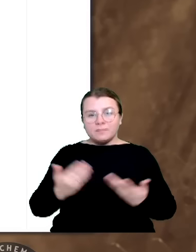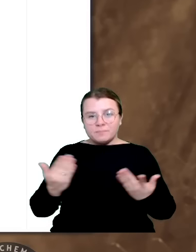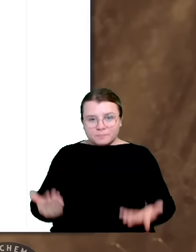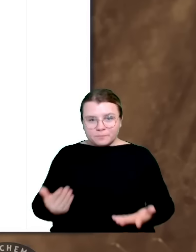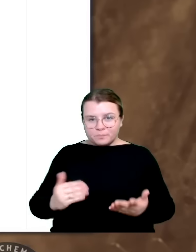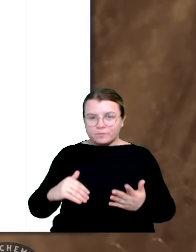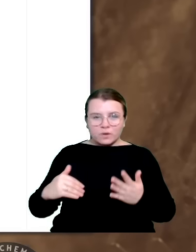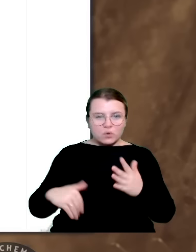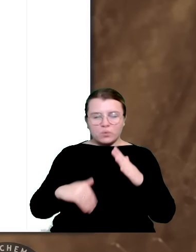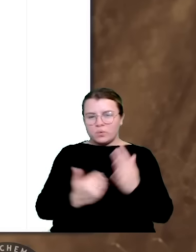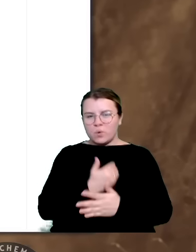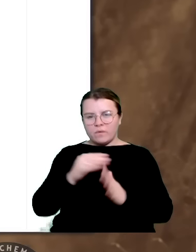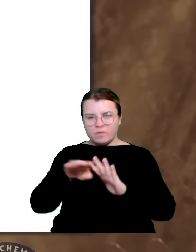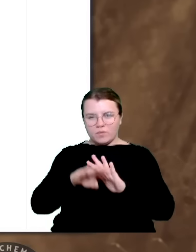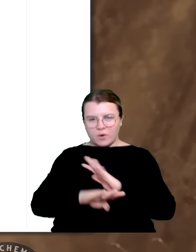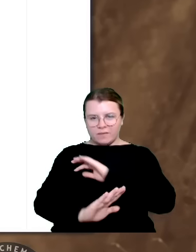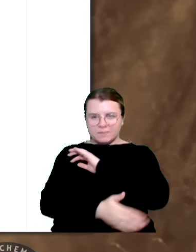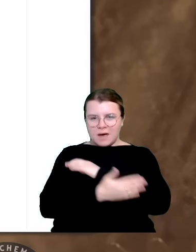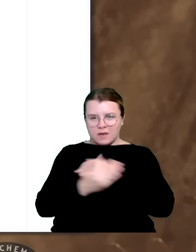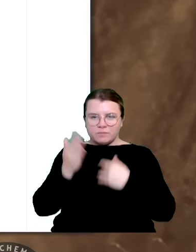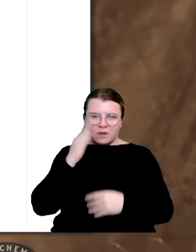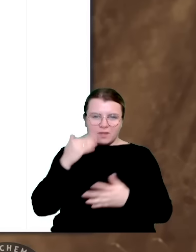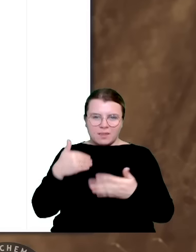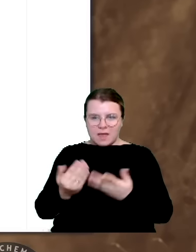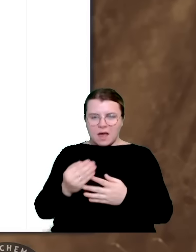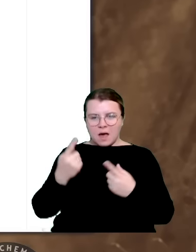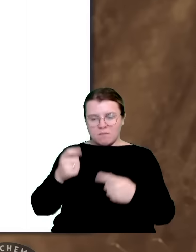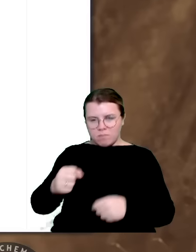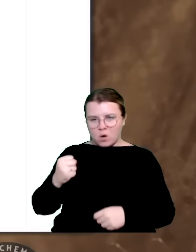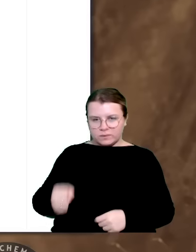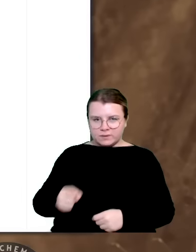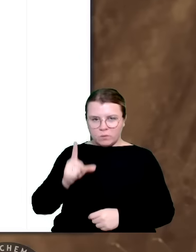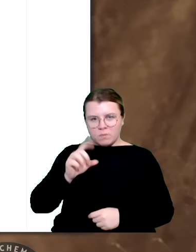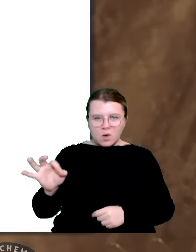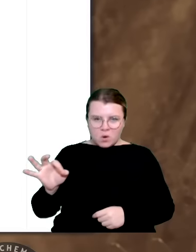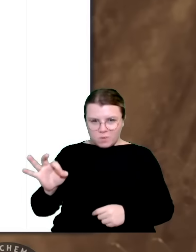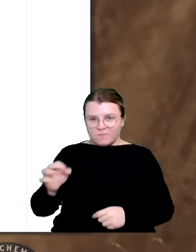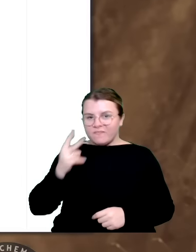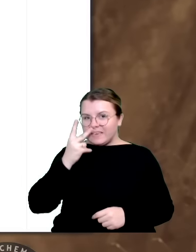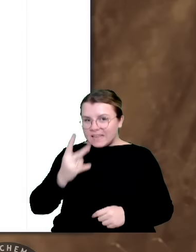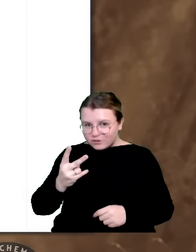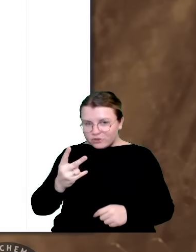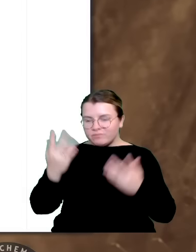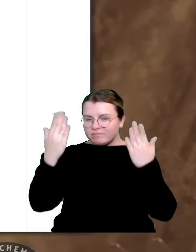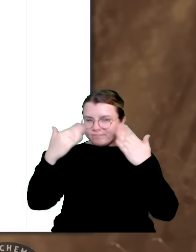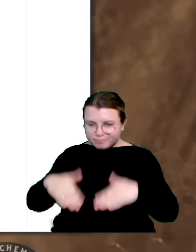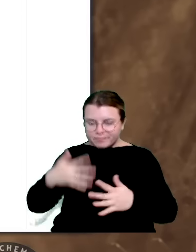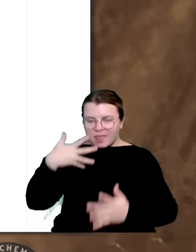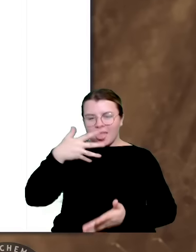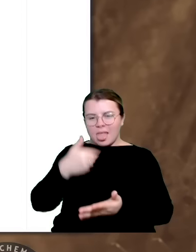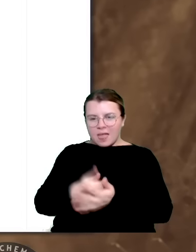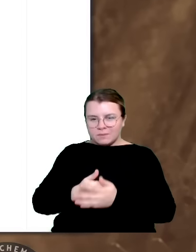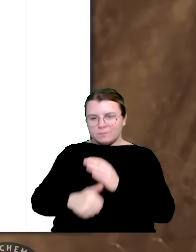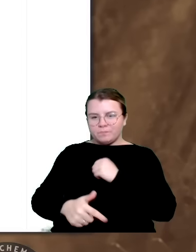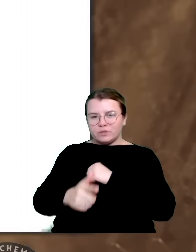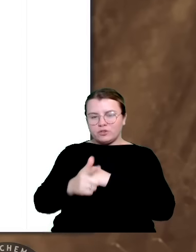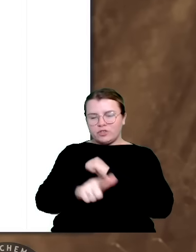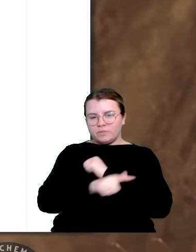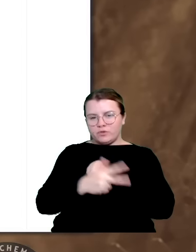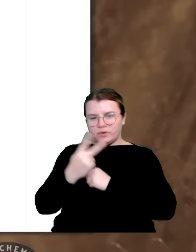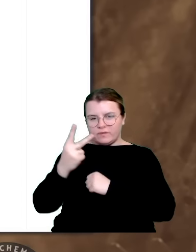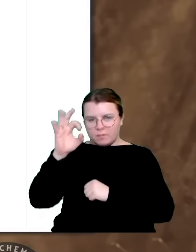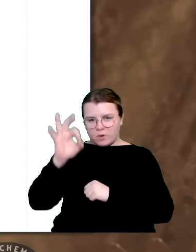wsparcia mieszkaniowego dla posłów Platformy Obywatelskiej? Wygrywa odpowiedź taniej dla swoich, 72%. Na drugim miejscu